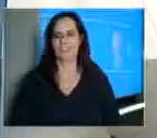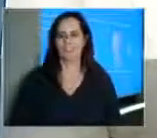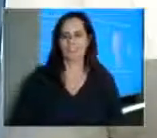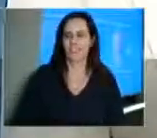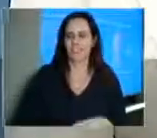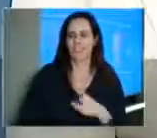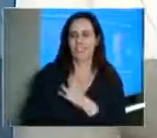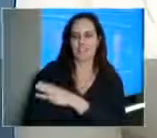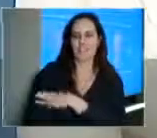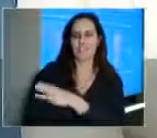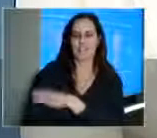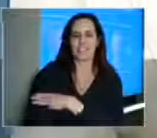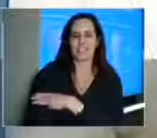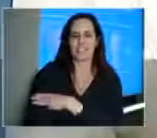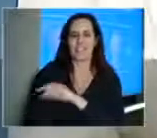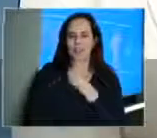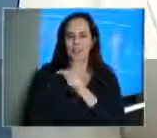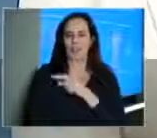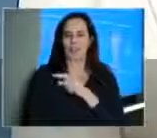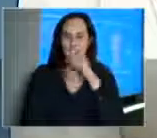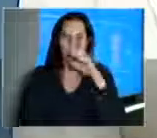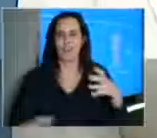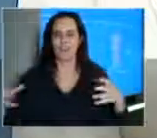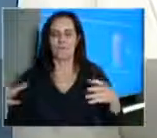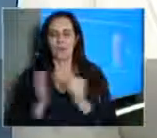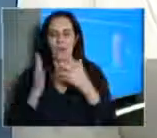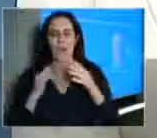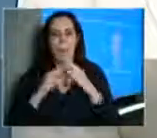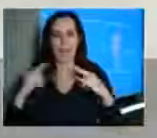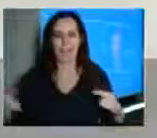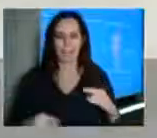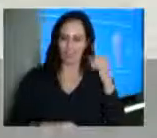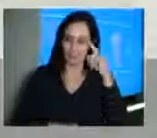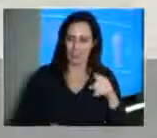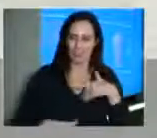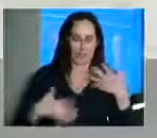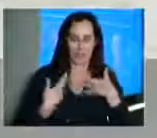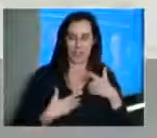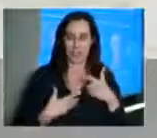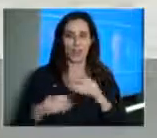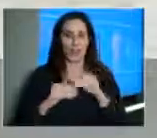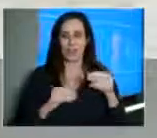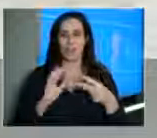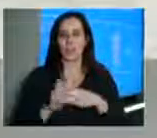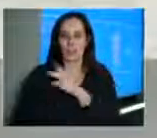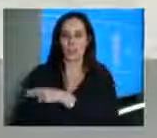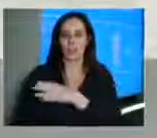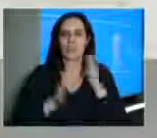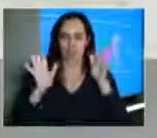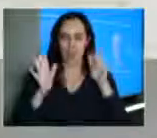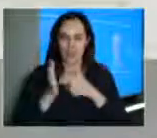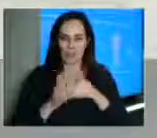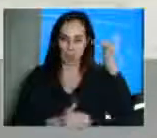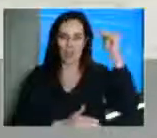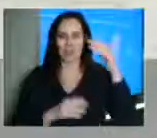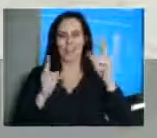והפלאפלים שלך, סמל ראשון גאה והבמחנה, כן. תדעי שזה, אני שמח שהם עברו לנושא הדרגות שלי, כי סוף סוף ירדו מעניין